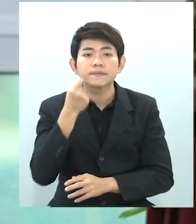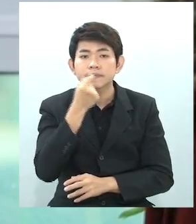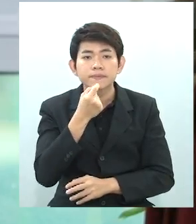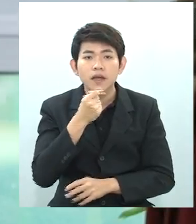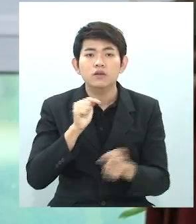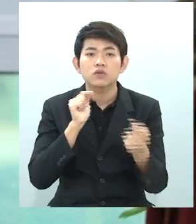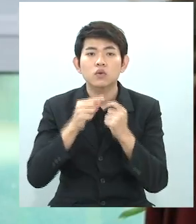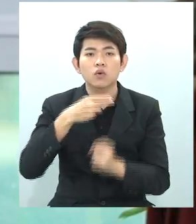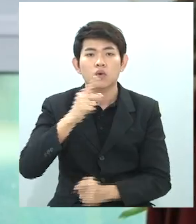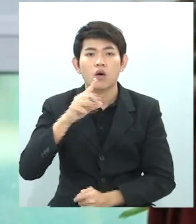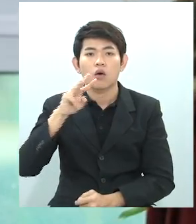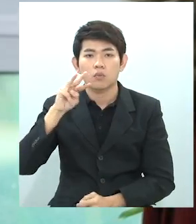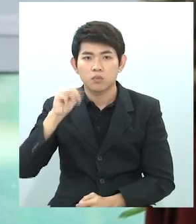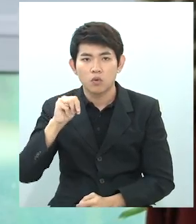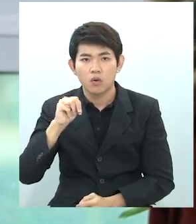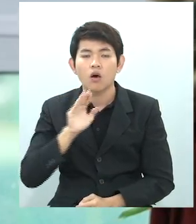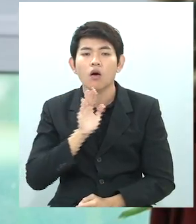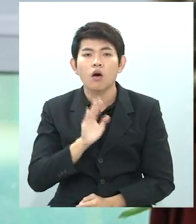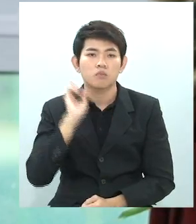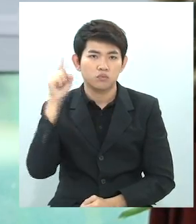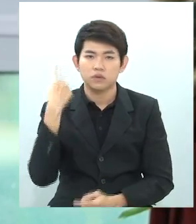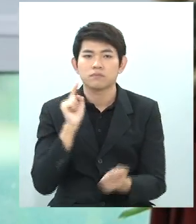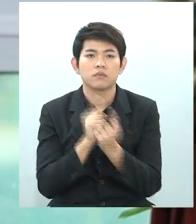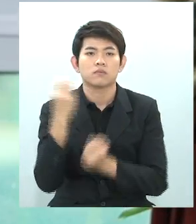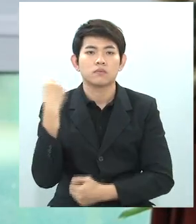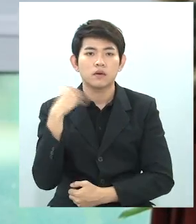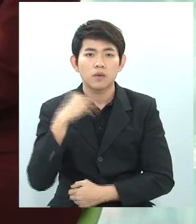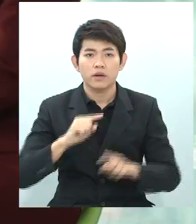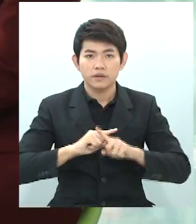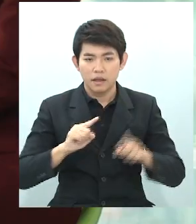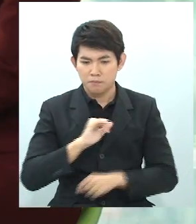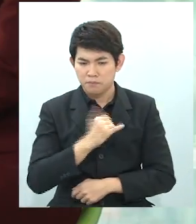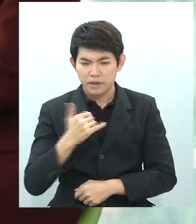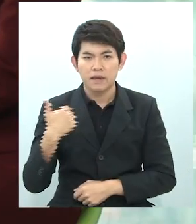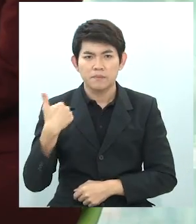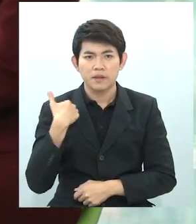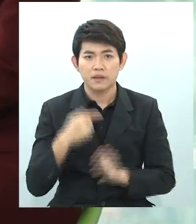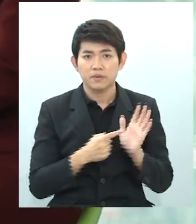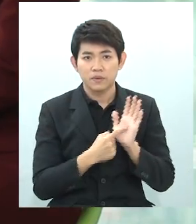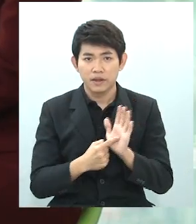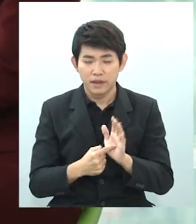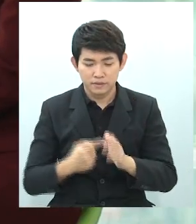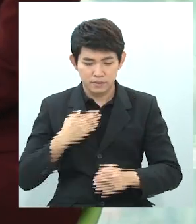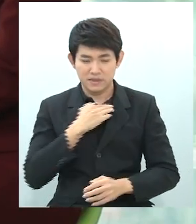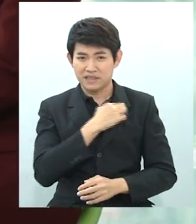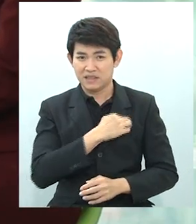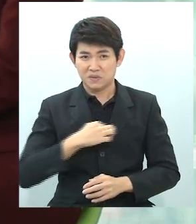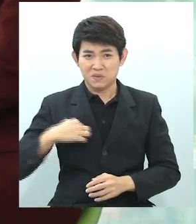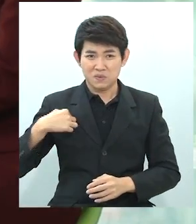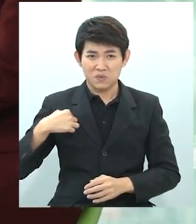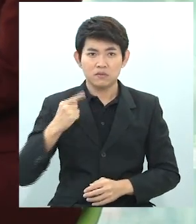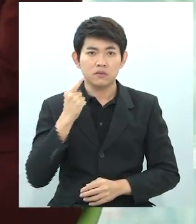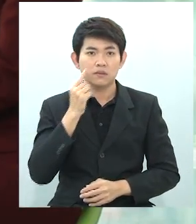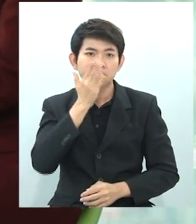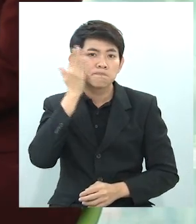มนในเพศหญิงที่เราเจอได้บ่อยนะคะแต่ว่าบางครั้งเราก็จะเจอได้อย่างถ้าเป็นที่ตัวแบบเยอะๆมากเลยแต่หน้าไม่เป็นเ